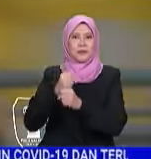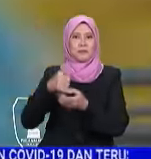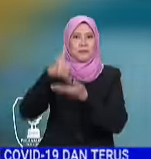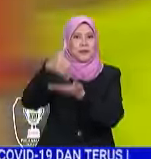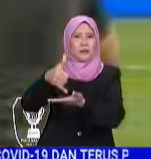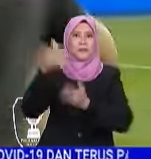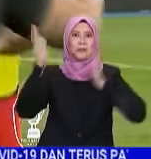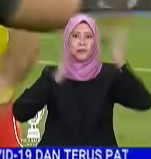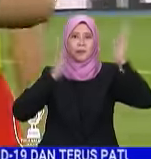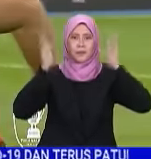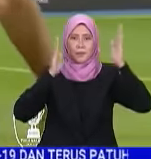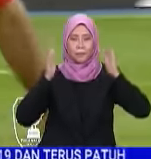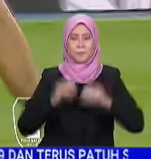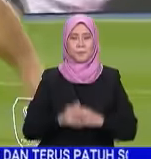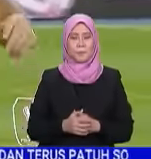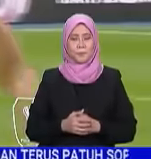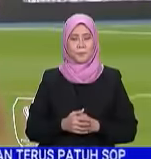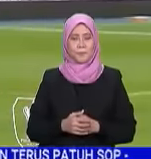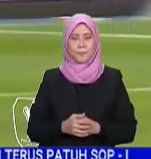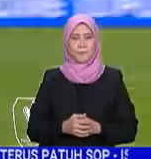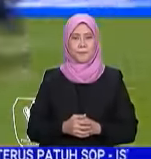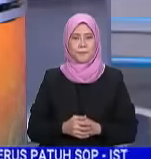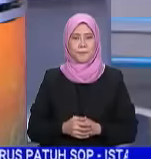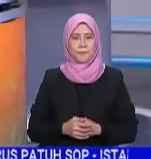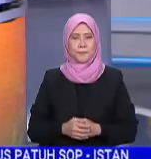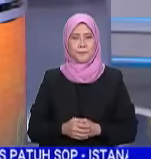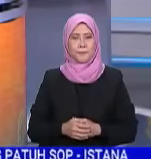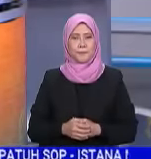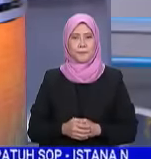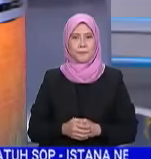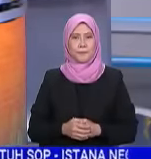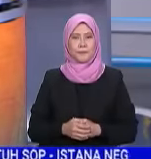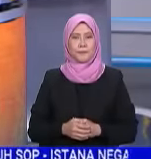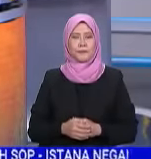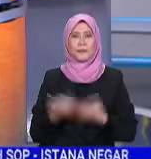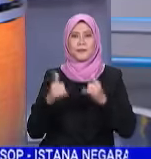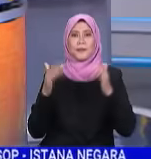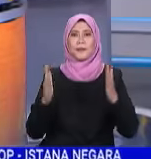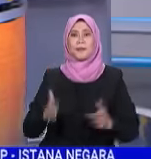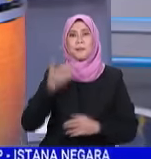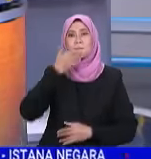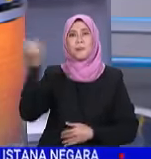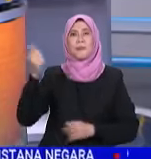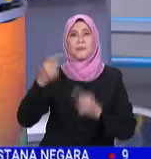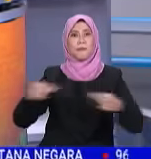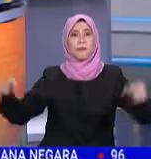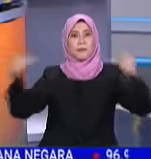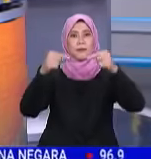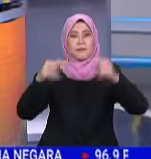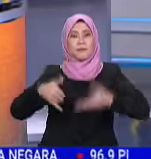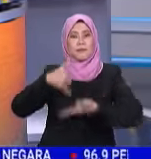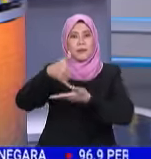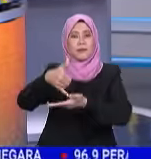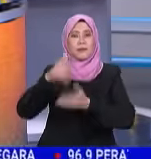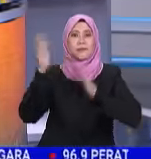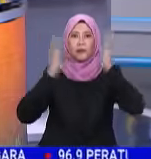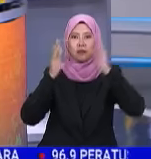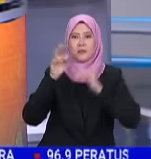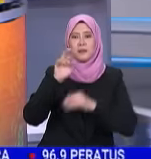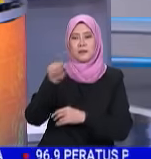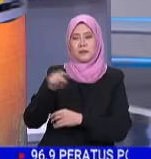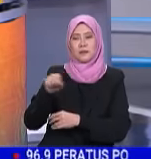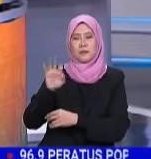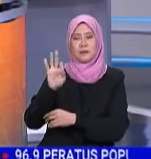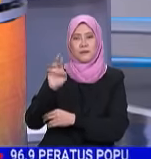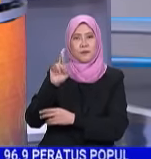Malaysia adalah di PAN akhir sementara itu pemain terbaik final piala Malaysia 2021 Zafri